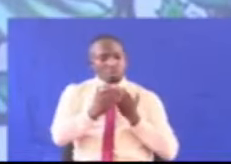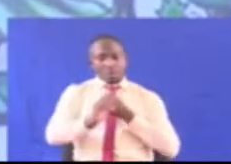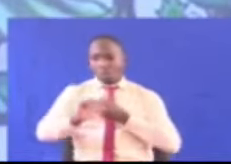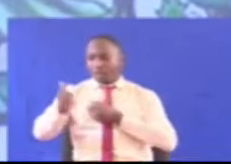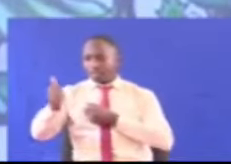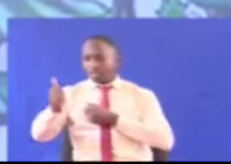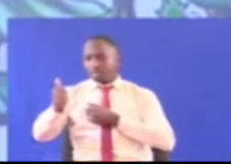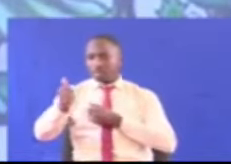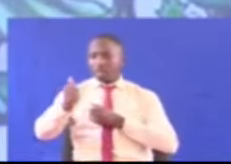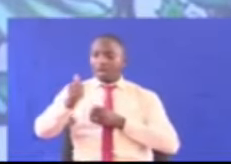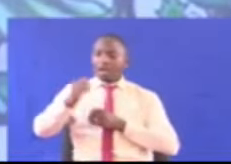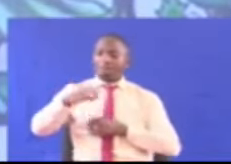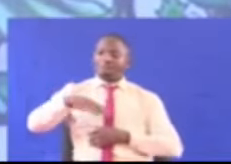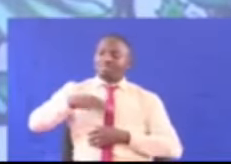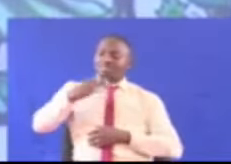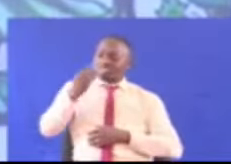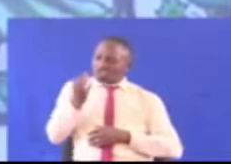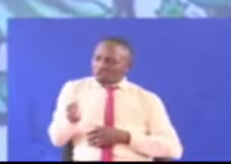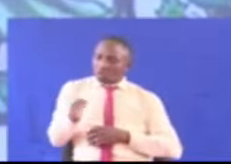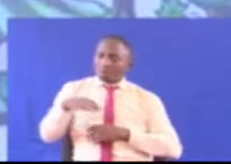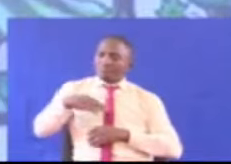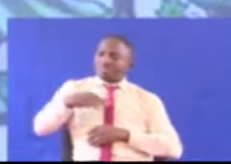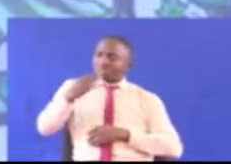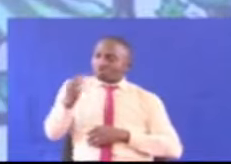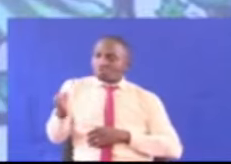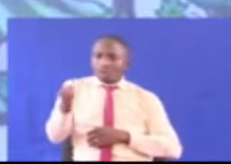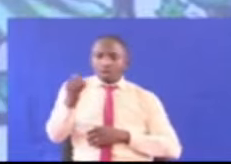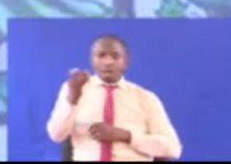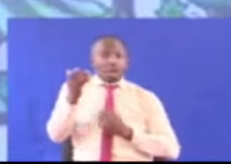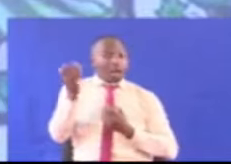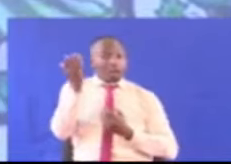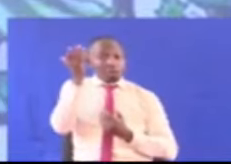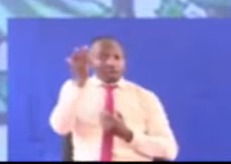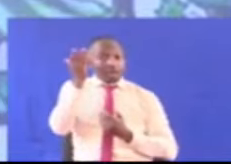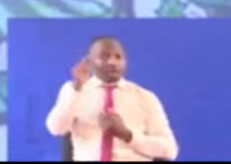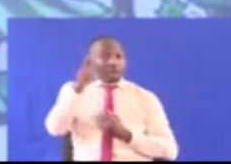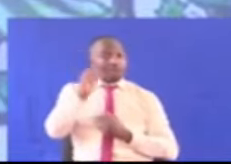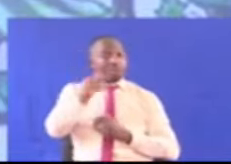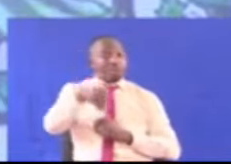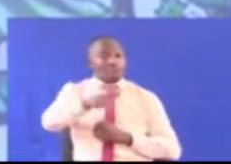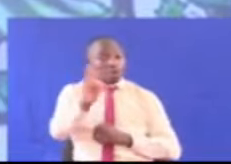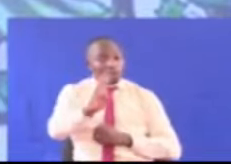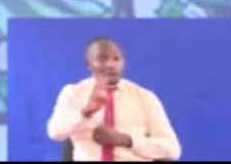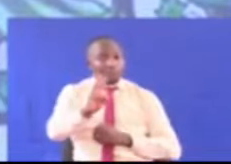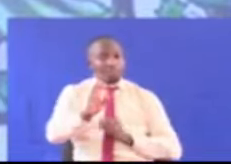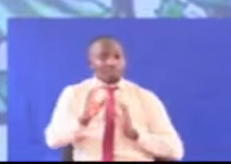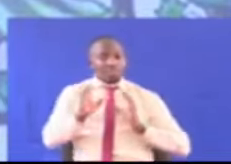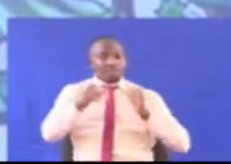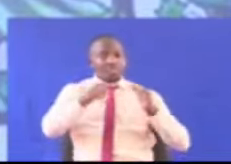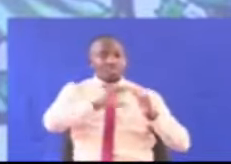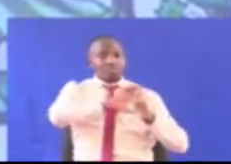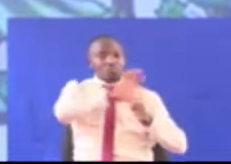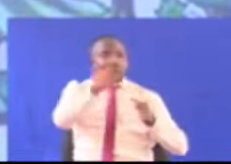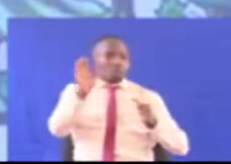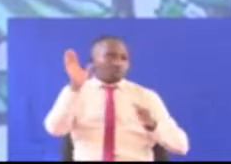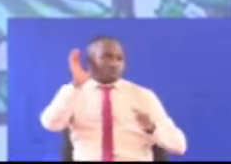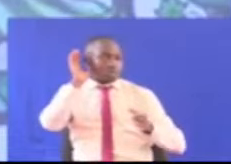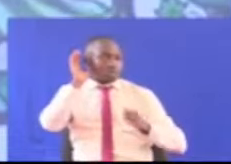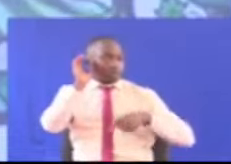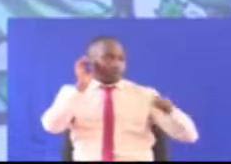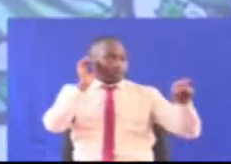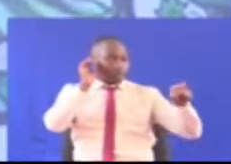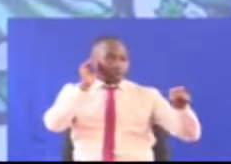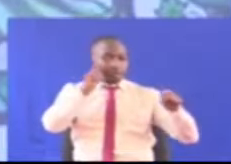yeye amejituma sana. Na hakujali ni nani anayemwambia aende wapi. Kwa hiyo hii timu yote hii alikuwa anawasikiliza tu,